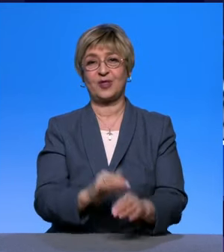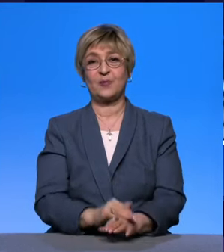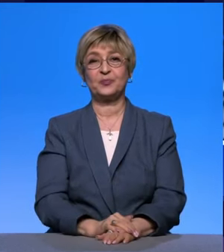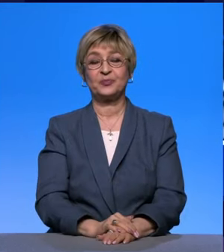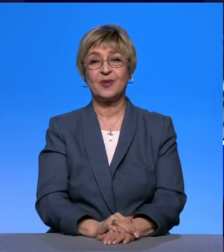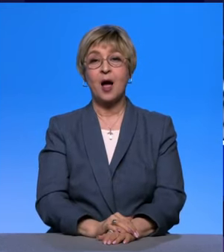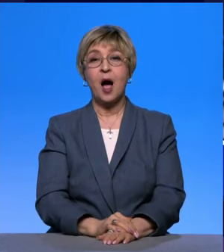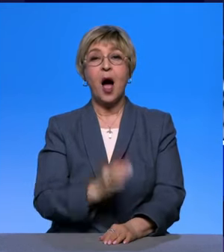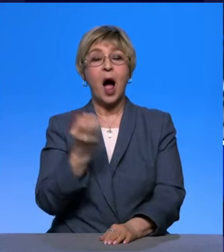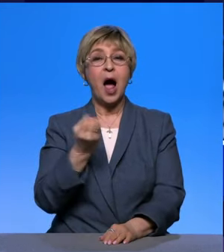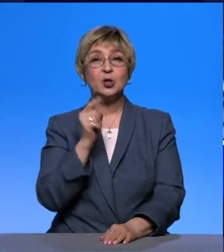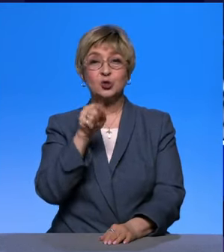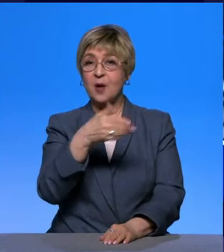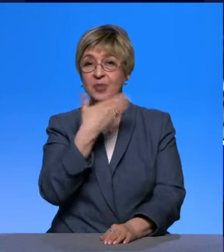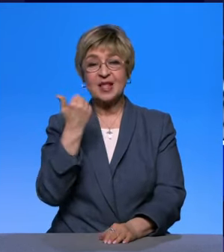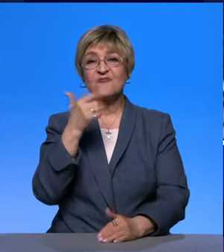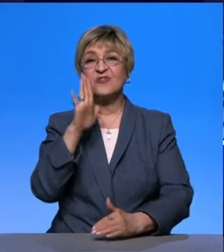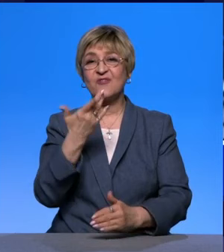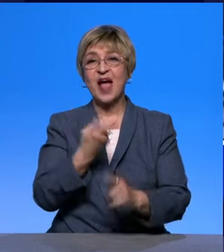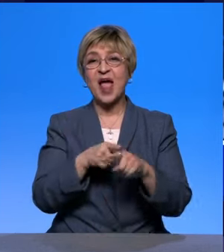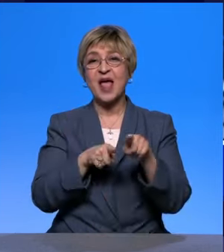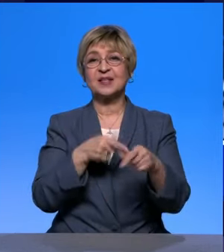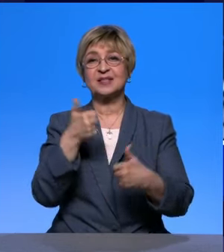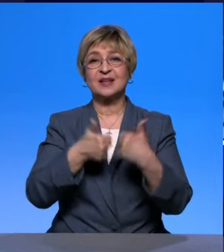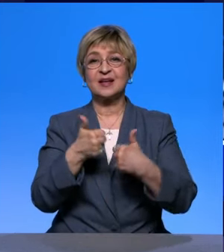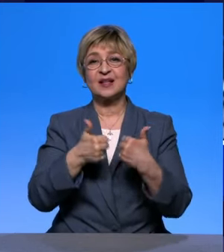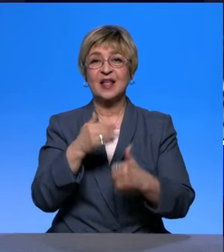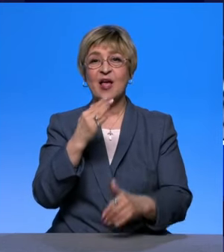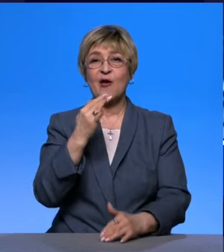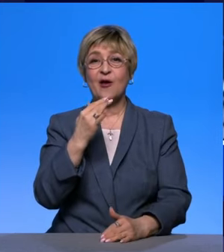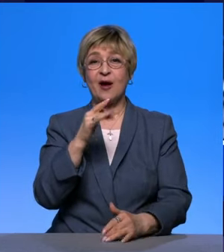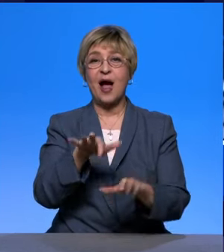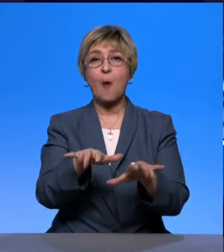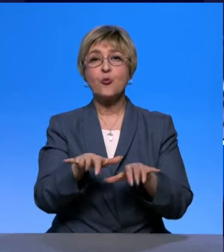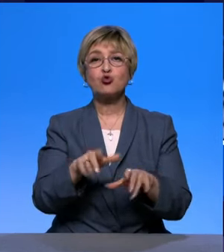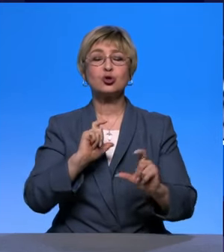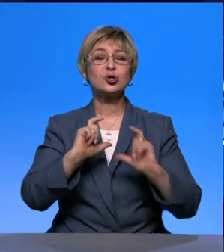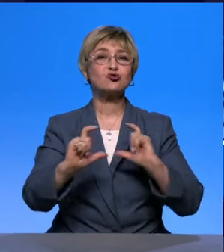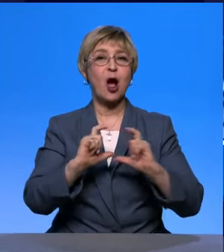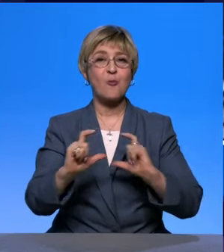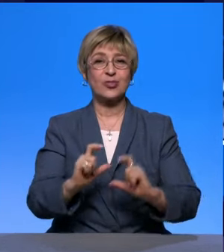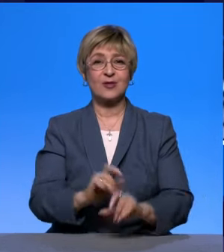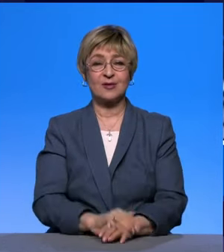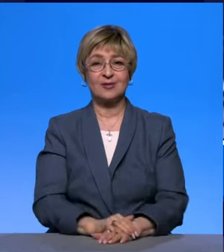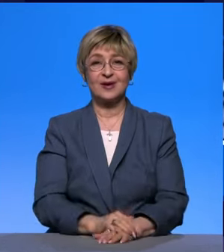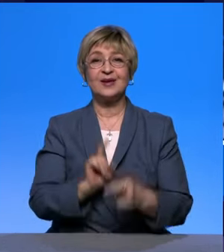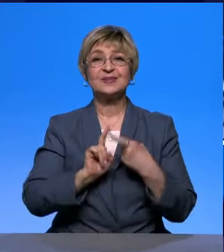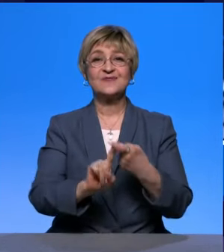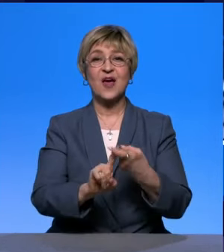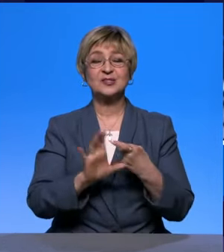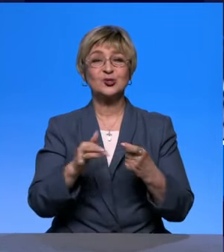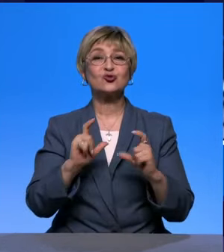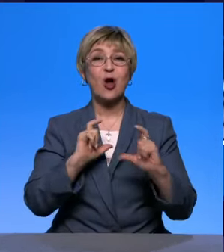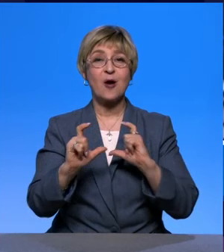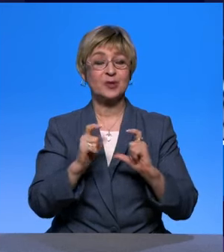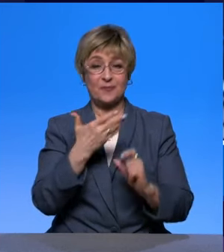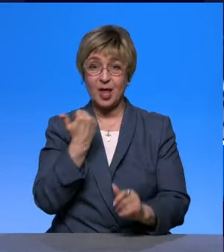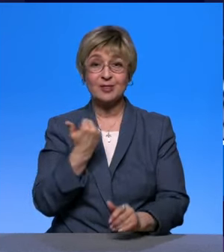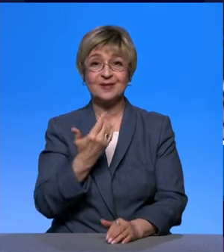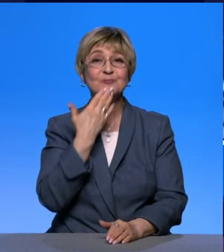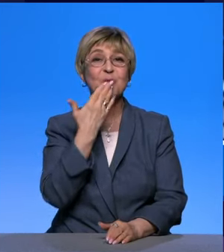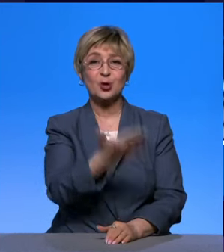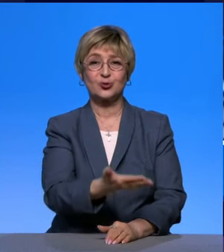этих соревнованиях фиджитал-шахмат каких-нибудь там? Что-нибудь такое с шахматными дисциплинами, нет? Ну, вообще, на